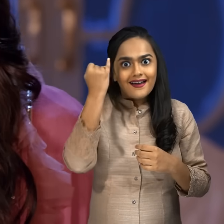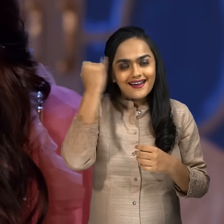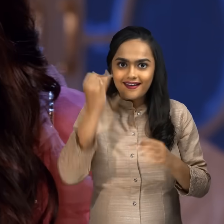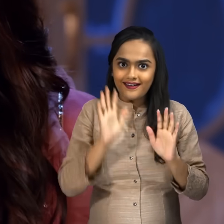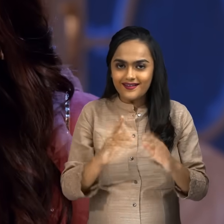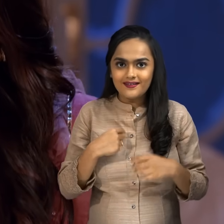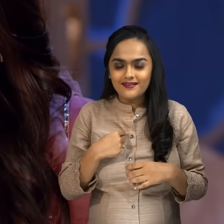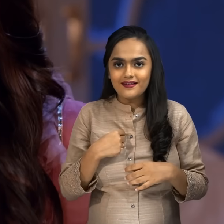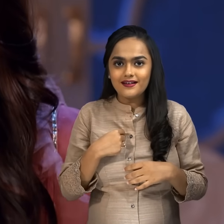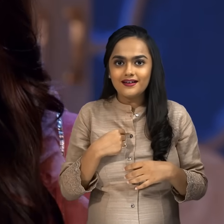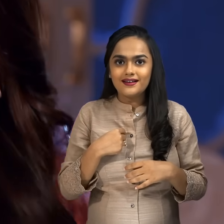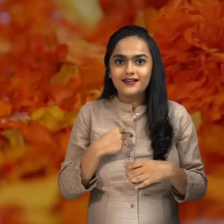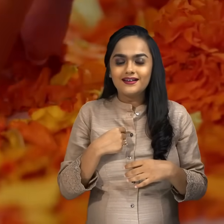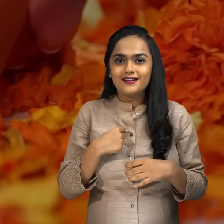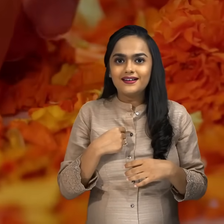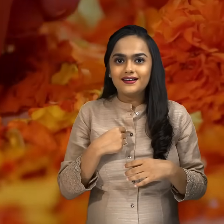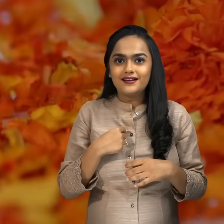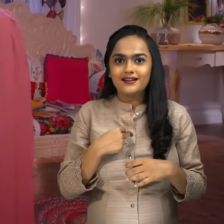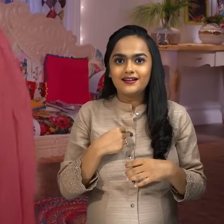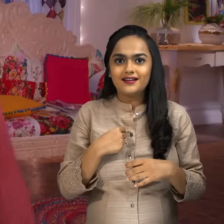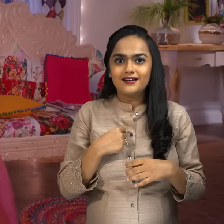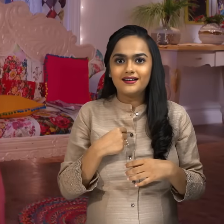मेरे पास ना एक आइडिया है।